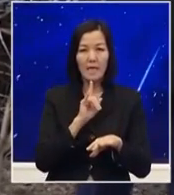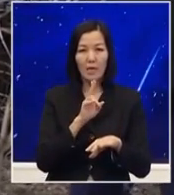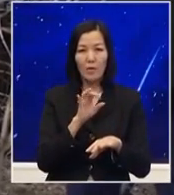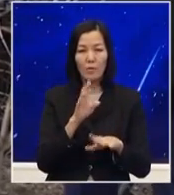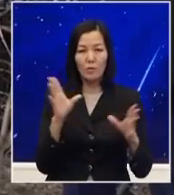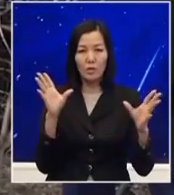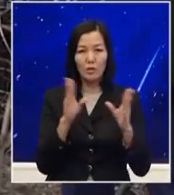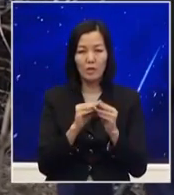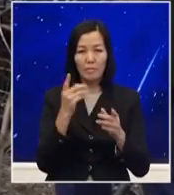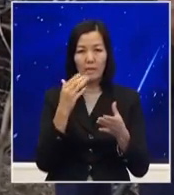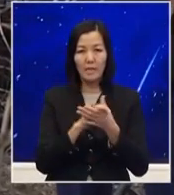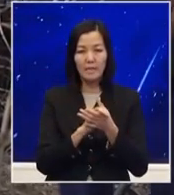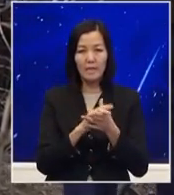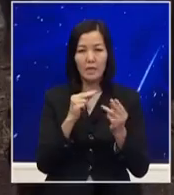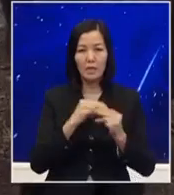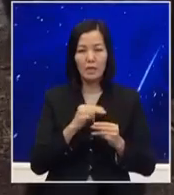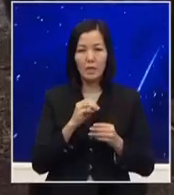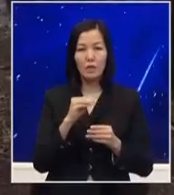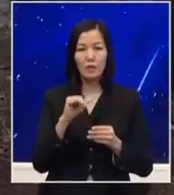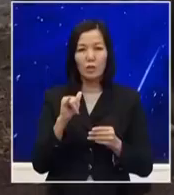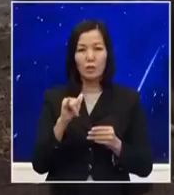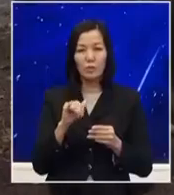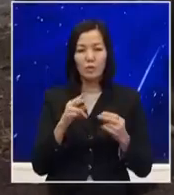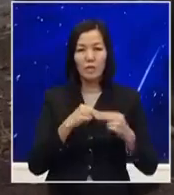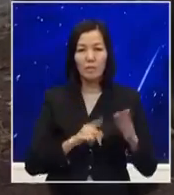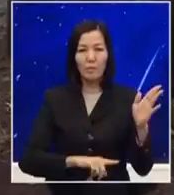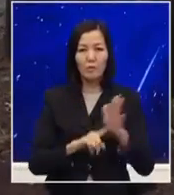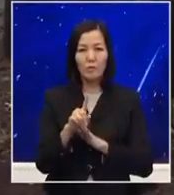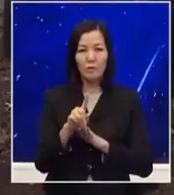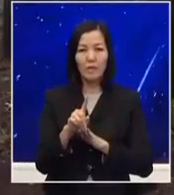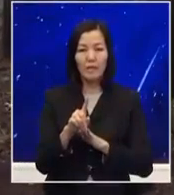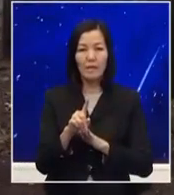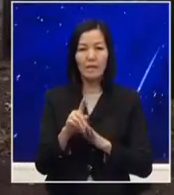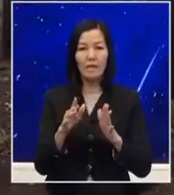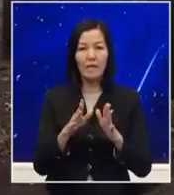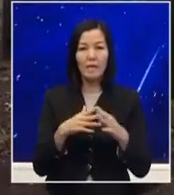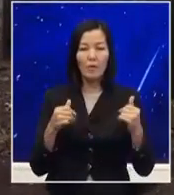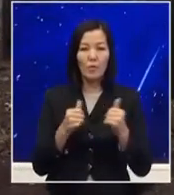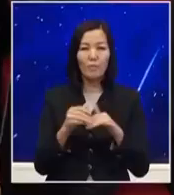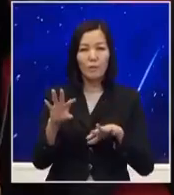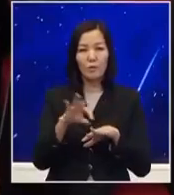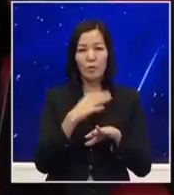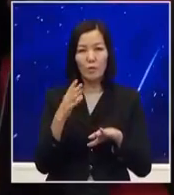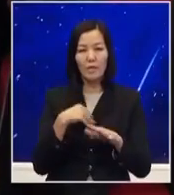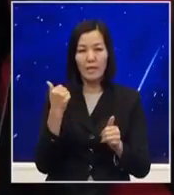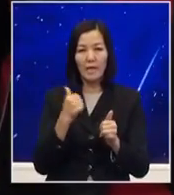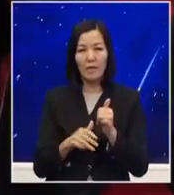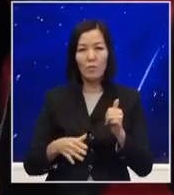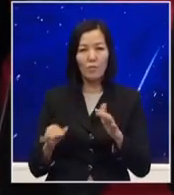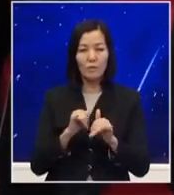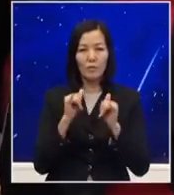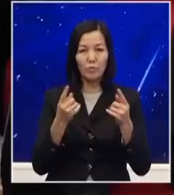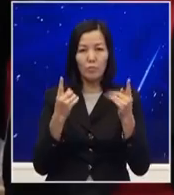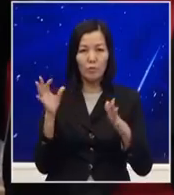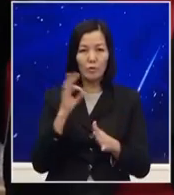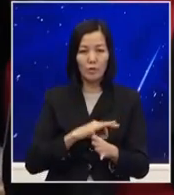Екеуін таныстырып табыстырған Жетісу жері. Еңбек жолдарын осында бастап, өркен жаят. Шаңырақ көтеріп, әрқайсысы облыстың дамуына